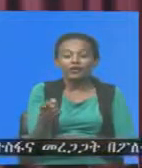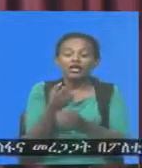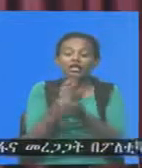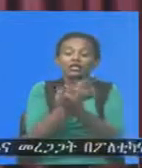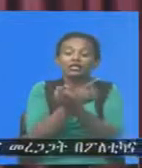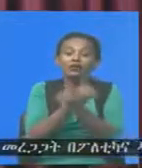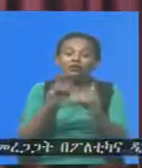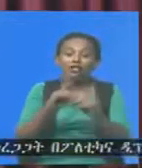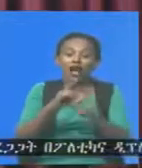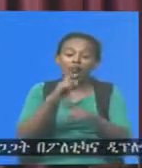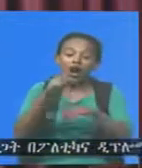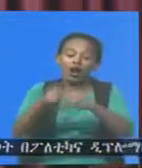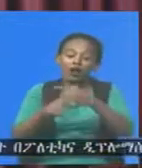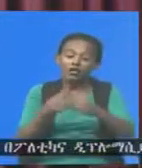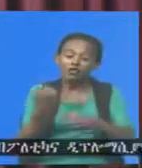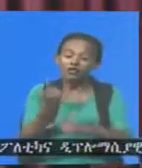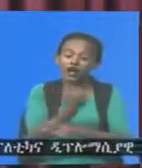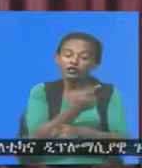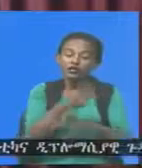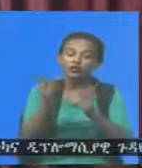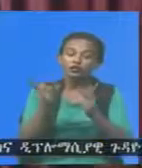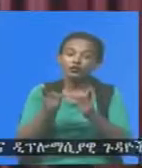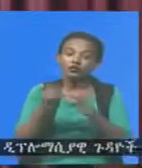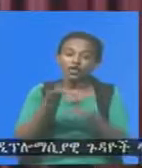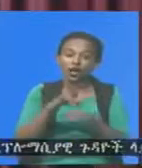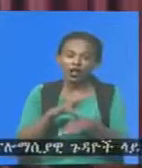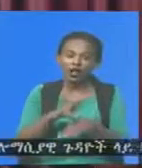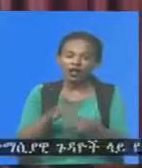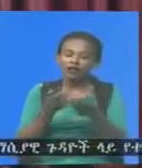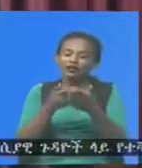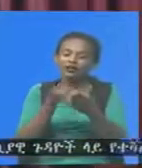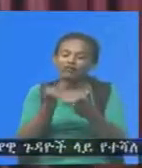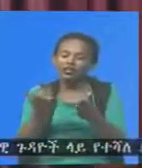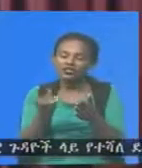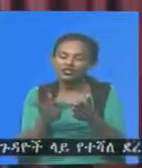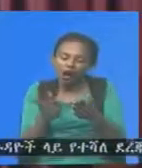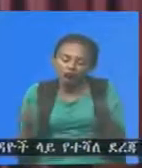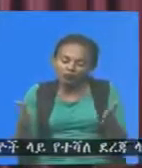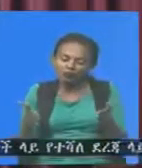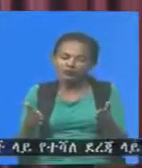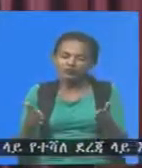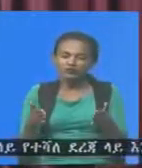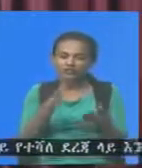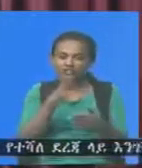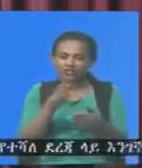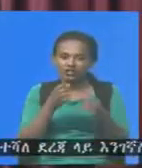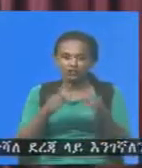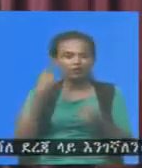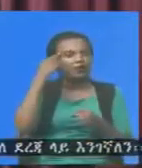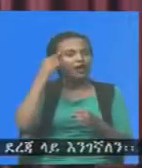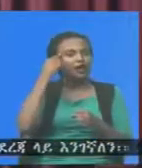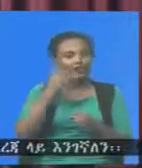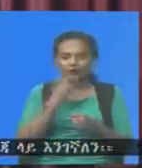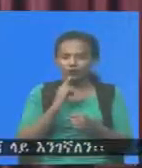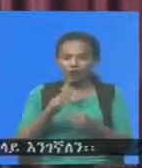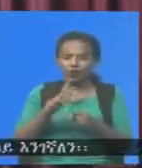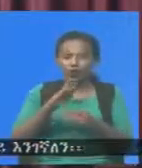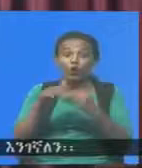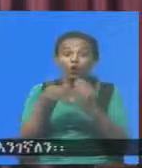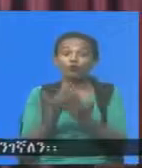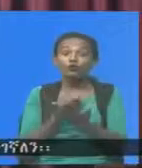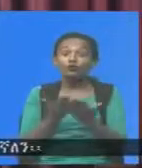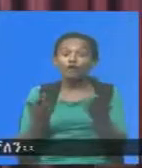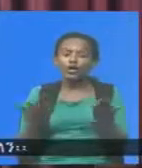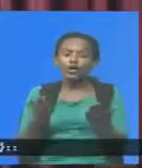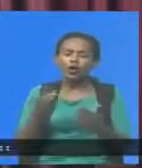የፍትህ አካሄዳችን አንዳንድ ቦታ ላይ እንደዚህ አይነት ጋፕ ሊፈጥር እንደሚችል ማሰብ ጥሩ ነው። ሁሉ ነገር